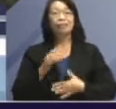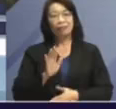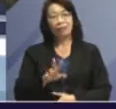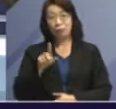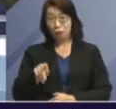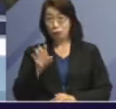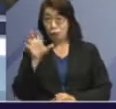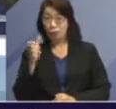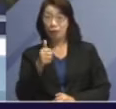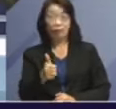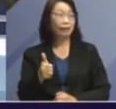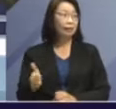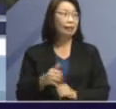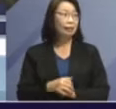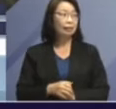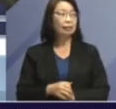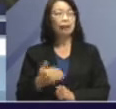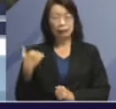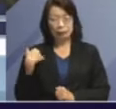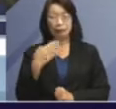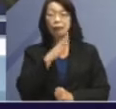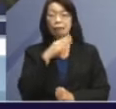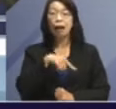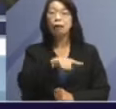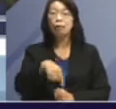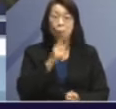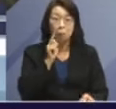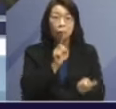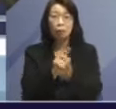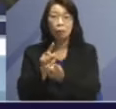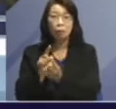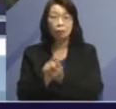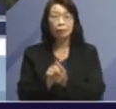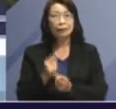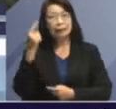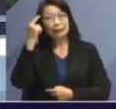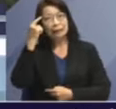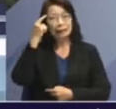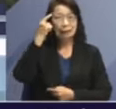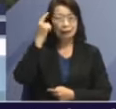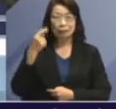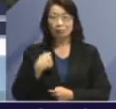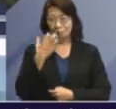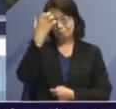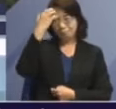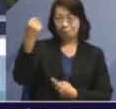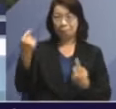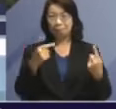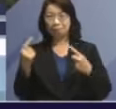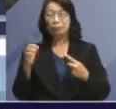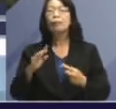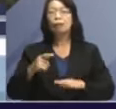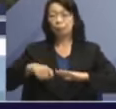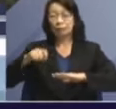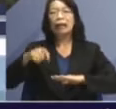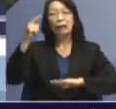รณี คู่กรณีแล้วบางทีเนี่ยมาเจอกันหน้ากันตรงๆแบบนี้คุณอาจจะเกิดอารมณ์โมโหเถียงกันไปเถียงกันมาอาจจะมีบางครั้งที่ถึง